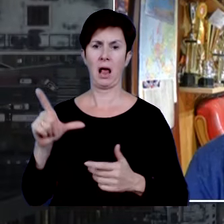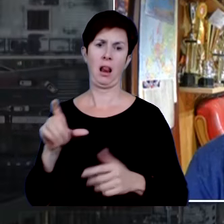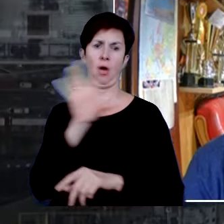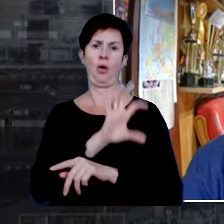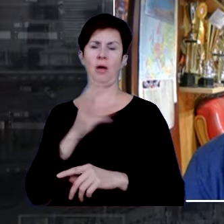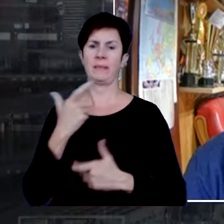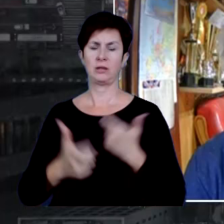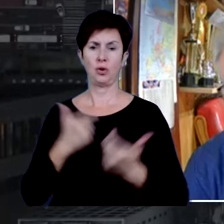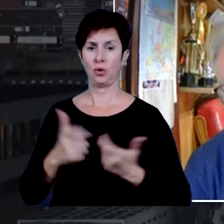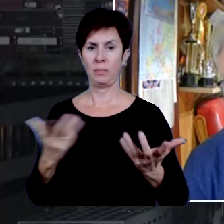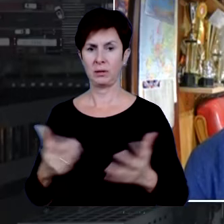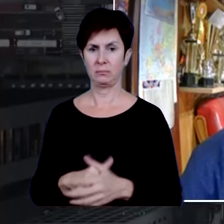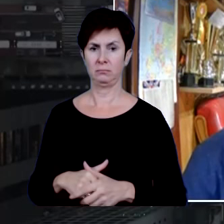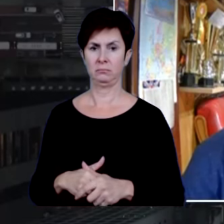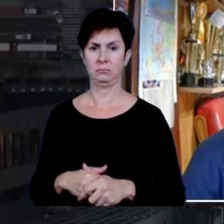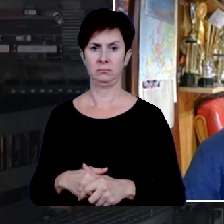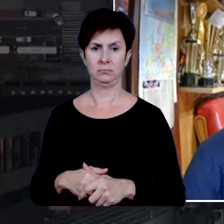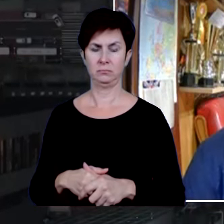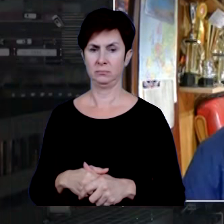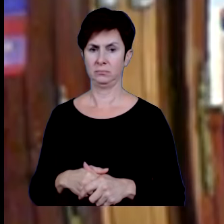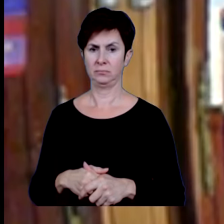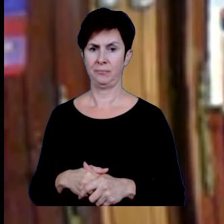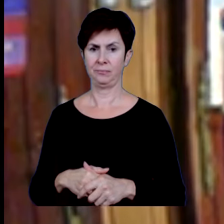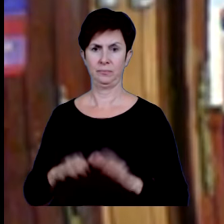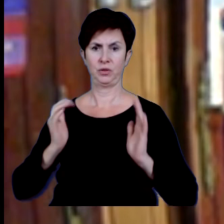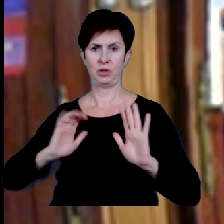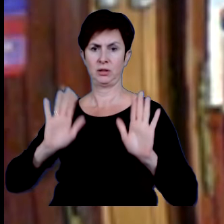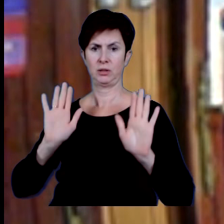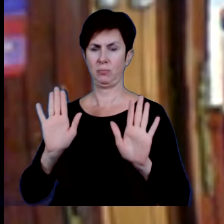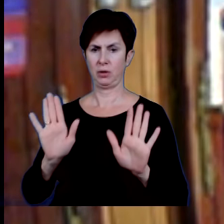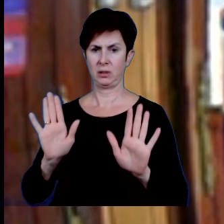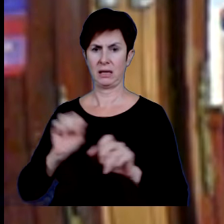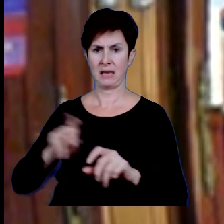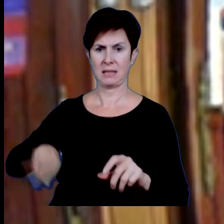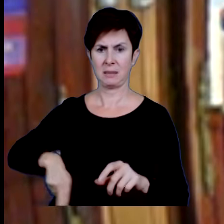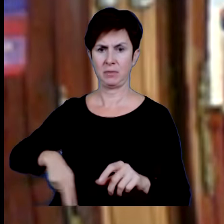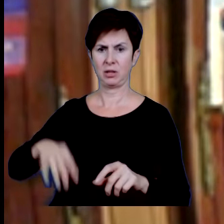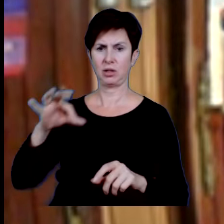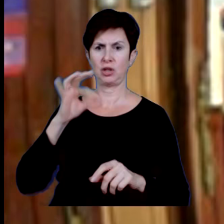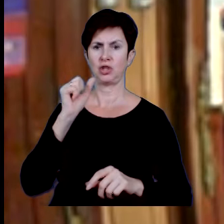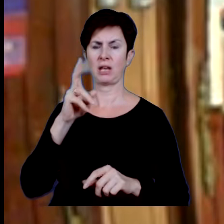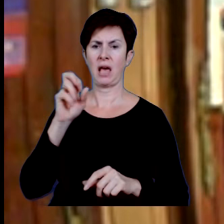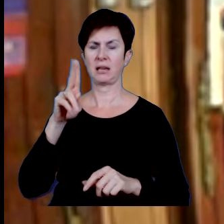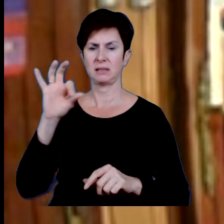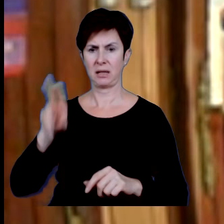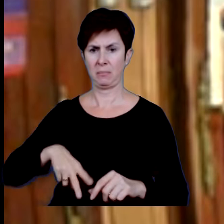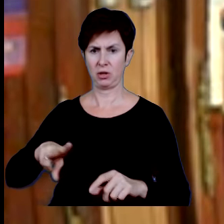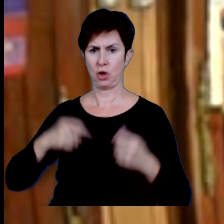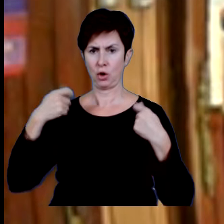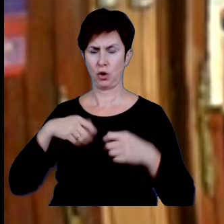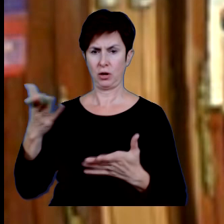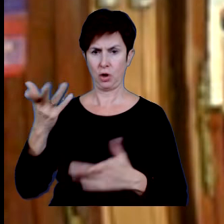przyglądało. No spokojnie, no jest minister Siekierski, ministrem rolnictwa,